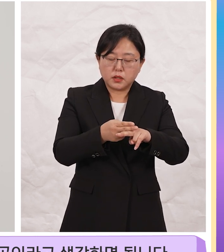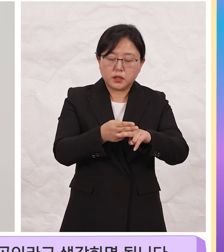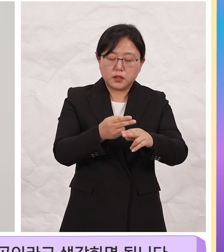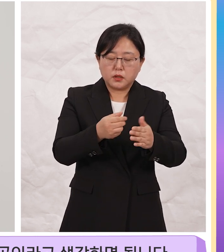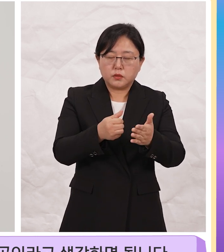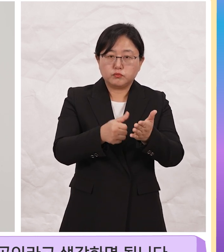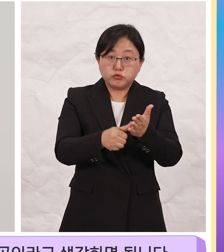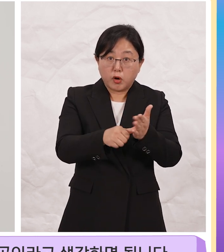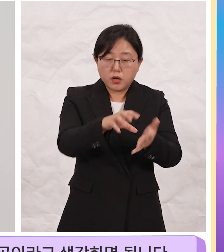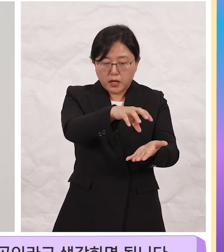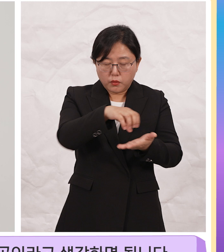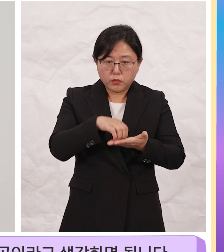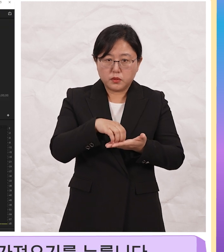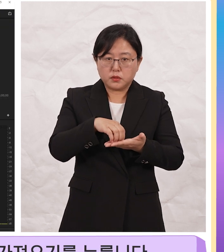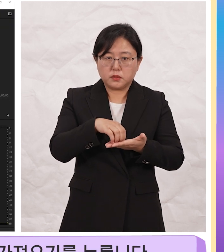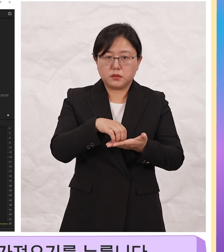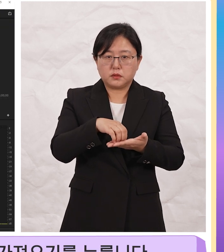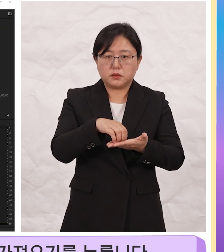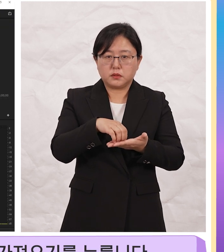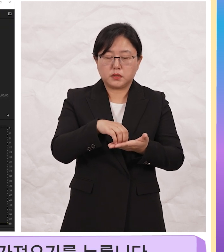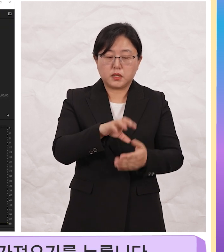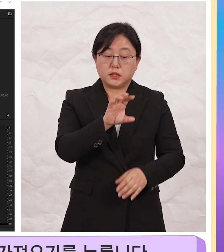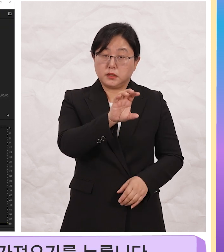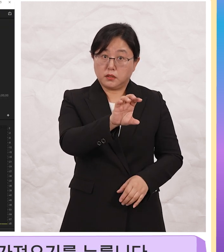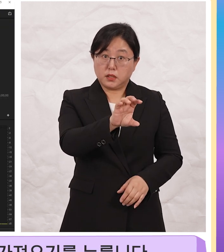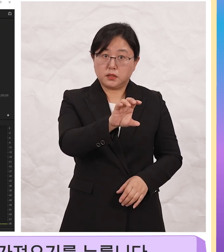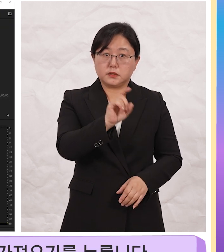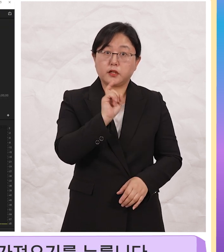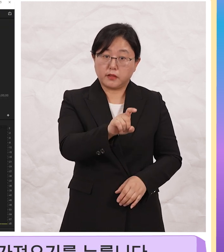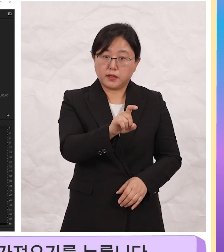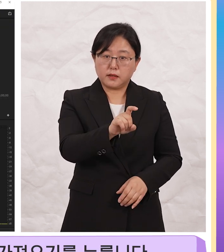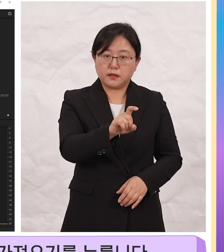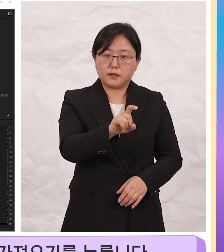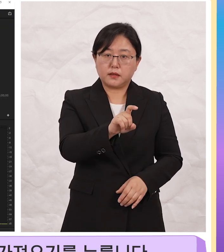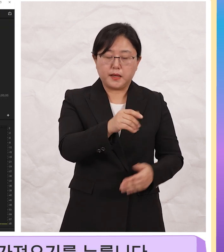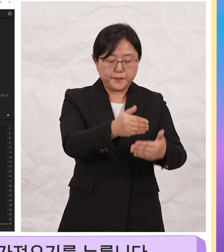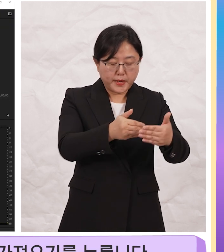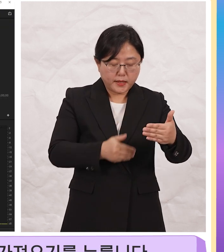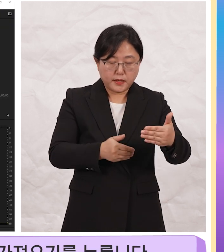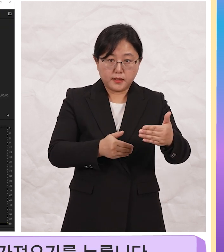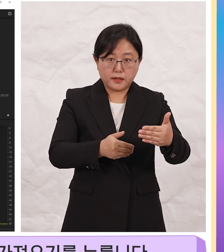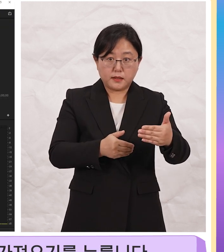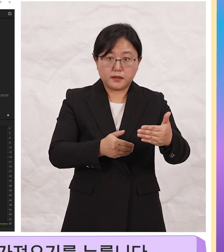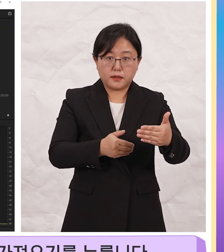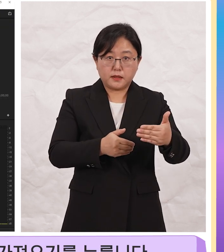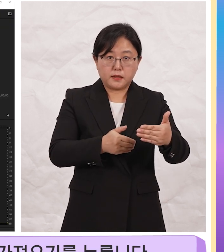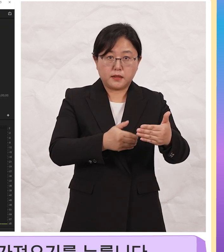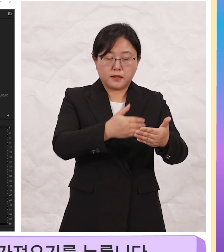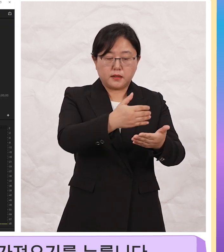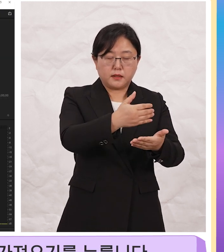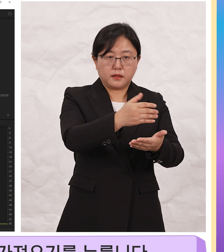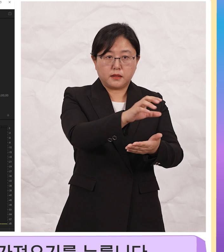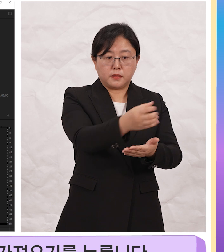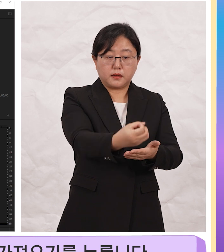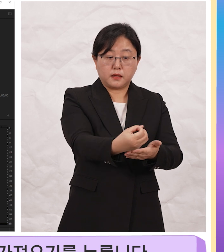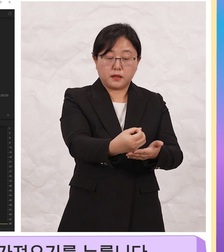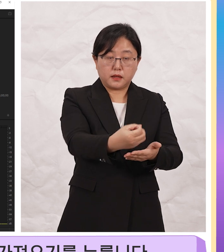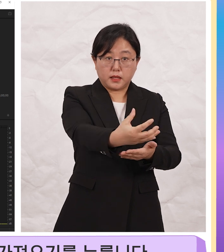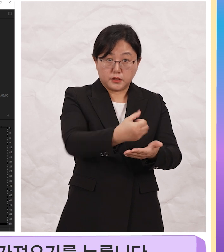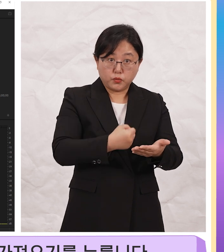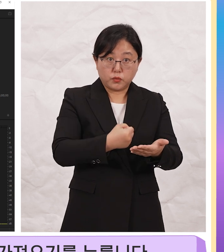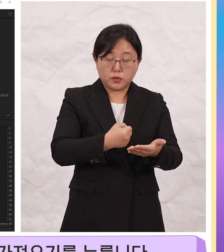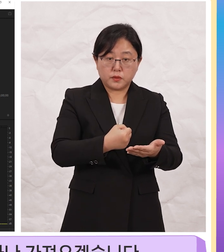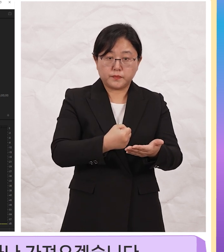가져오는 곳이라고 생각하면 됩니다. 프로젝트 패널을 선택한 상태에서 파일에 가져오기를